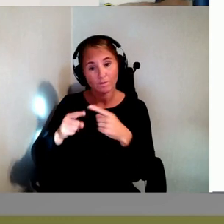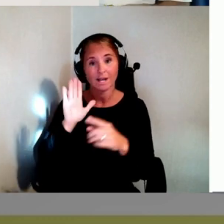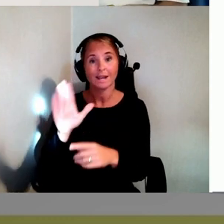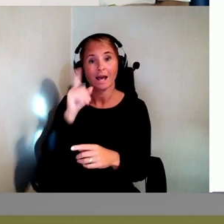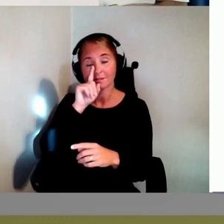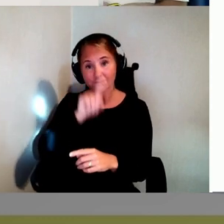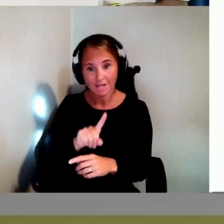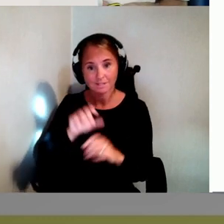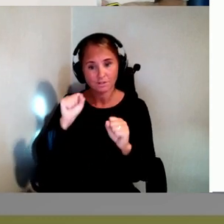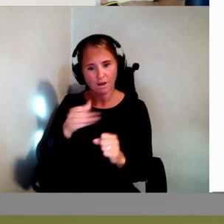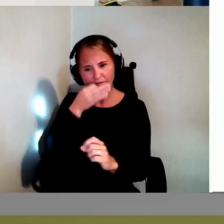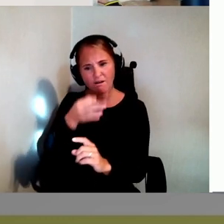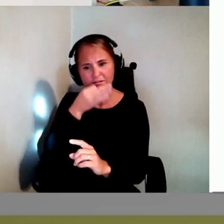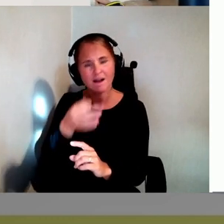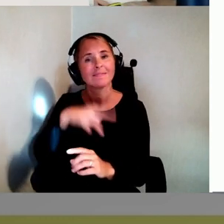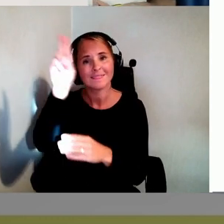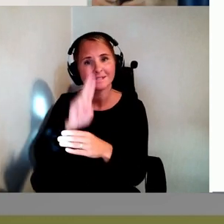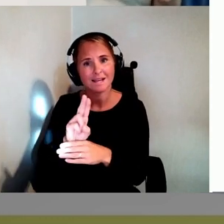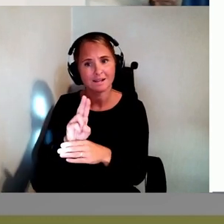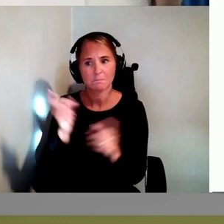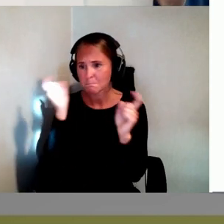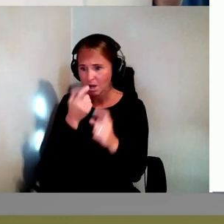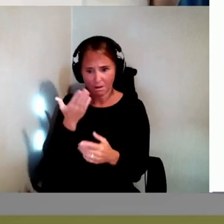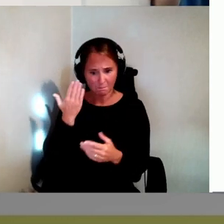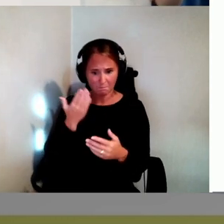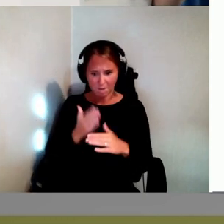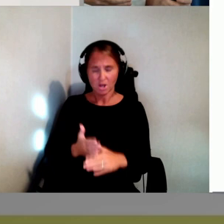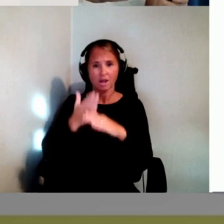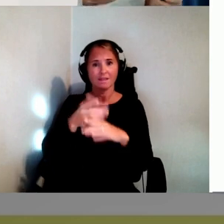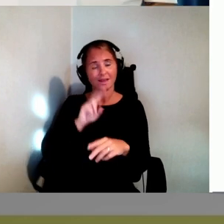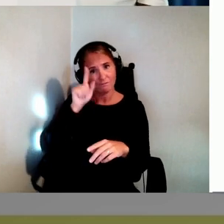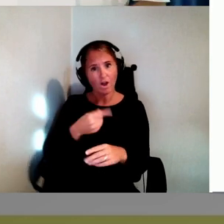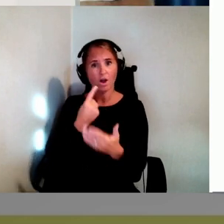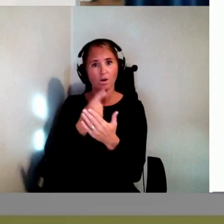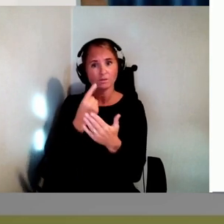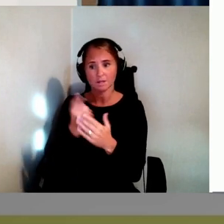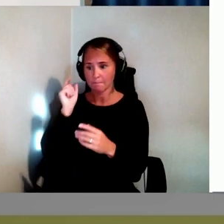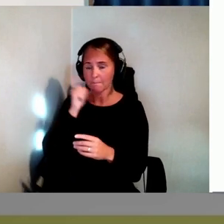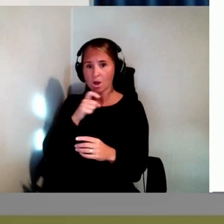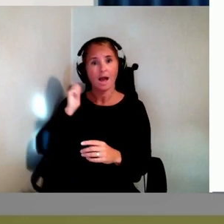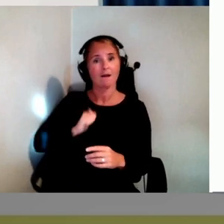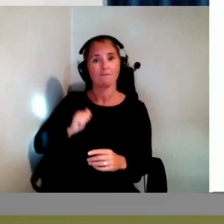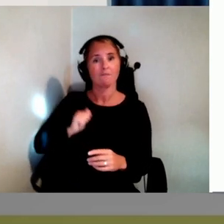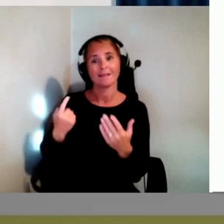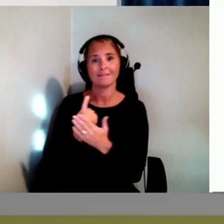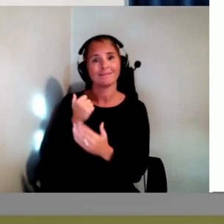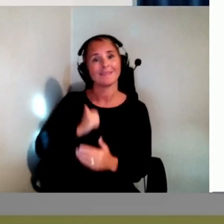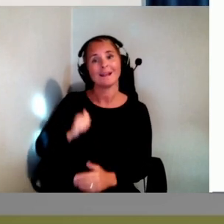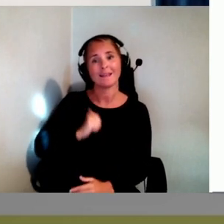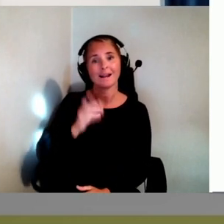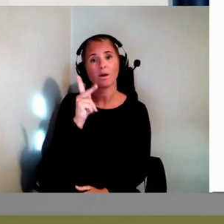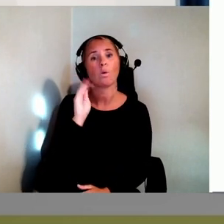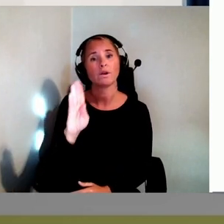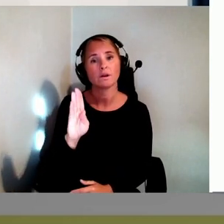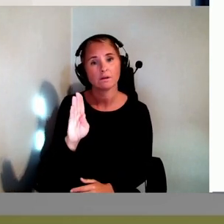bygga det här designen är för konstig det går inte göra med tillgänglig kod men det är lite